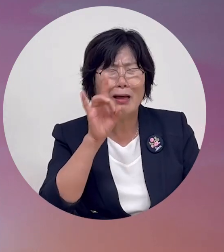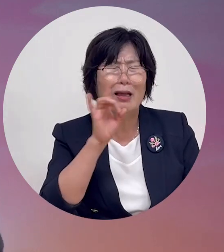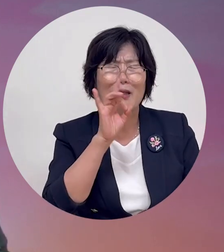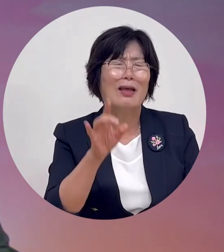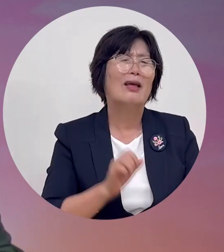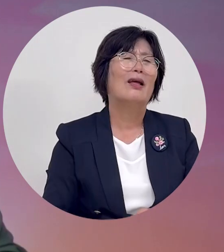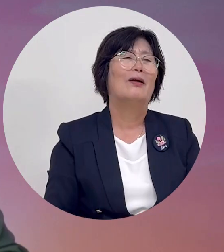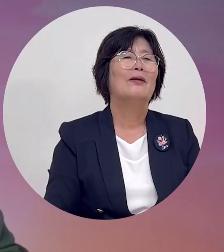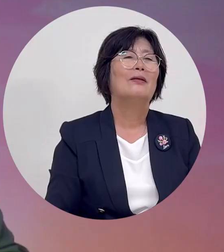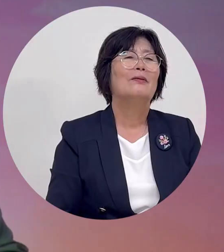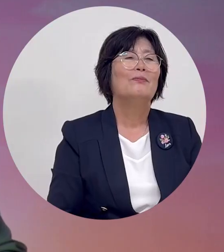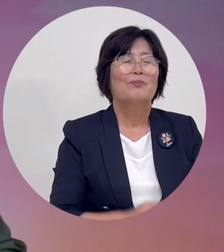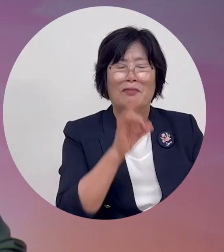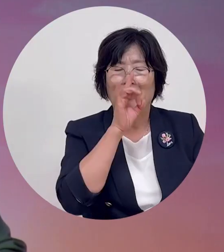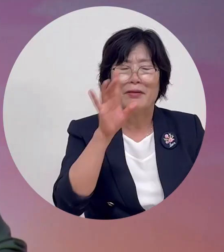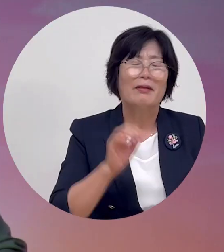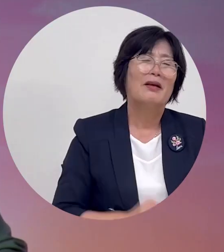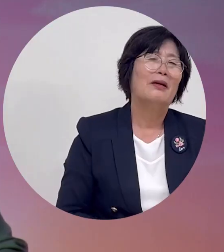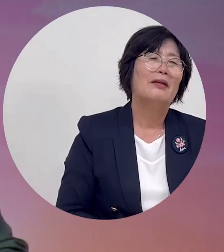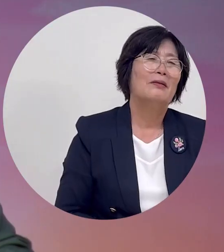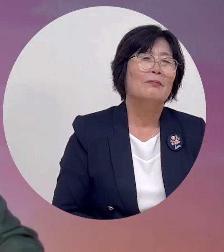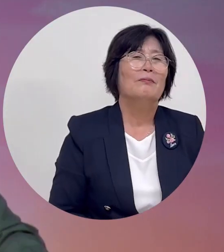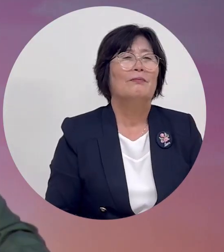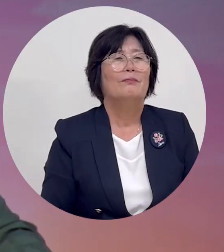없어지나요? 전혀.